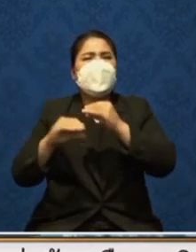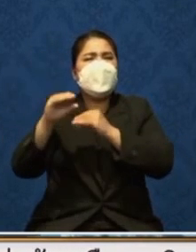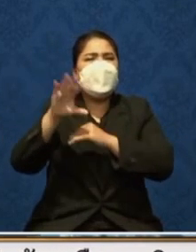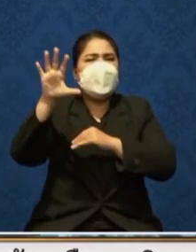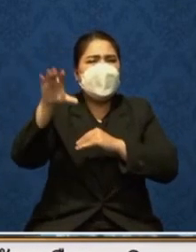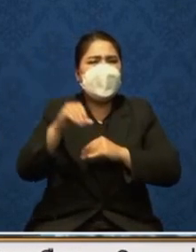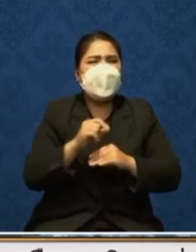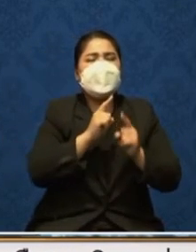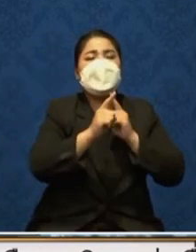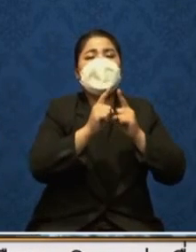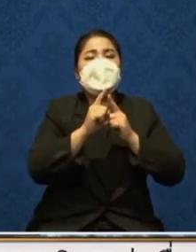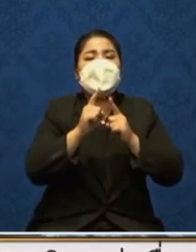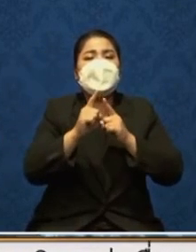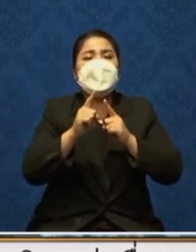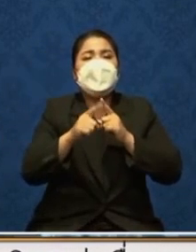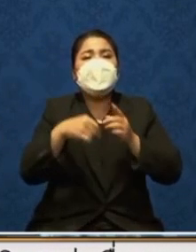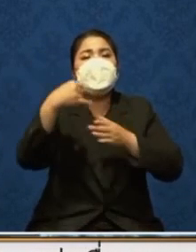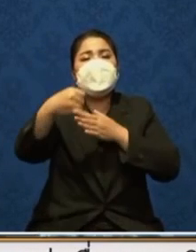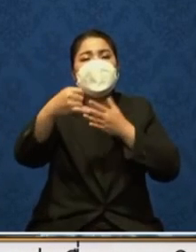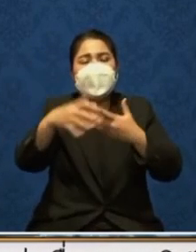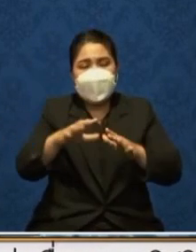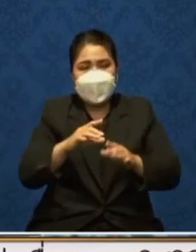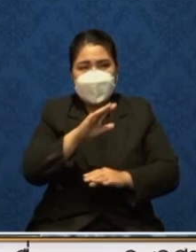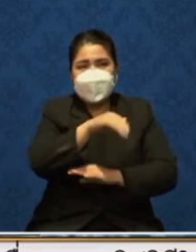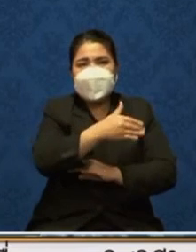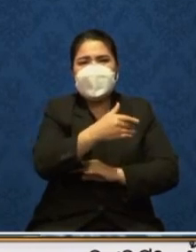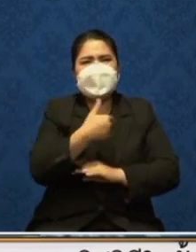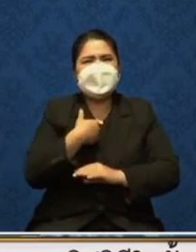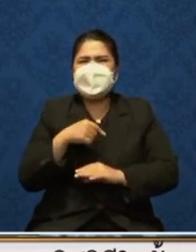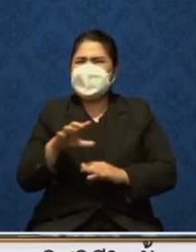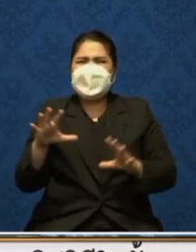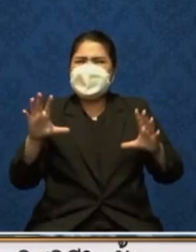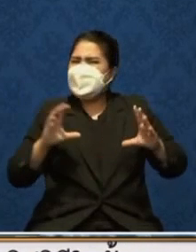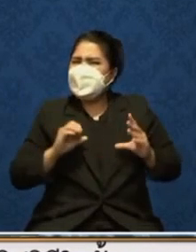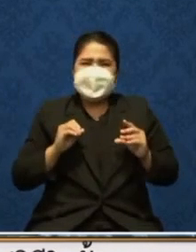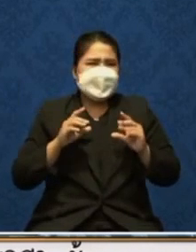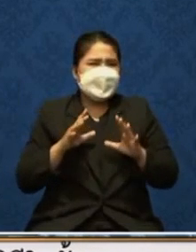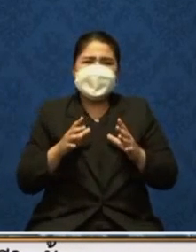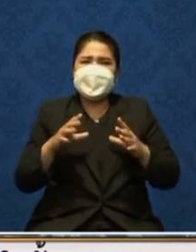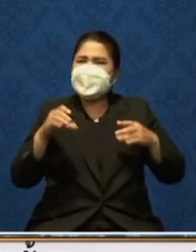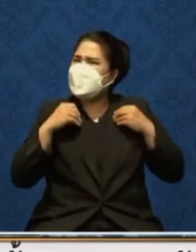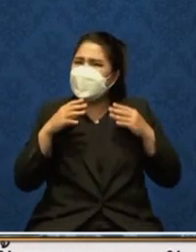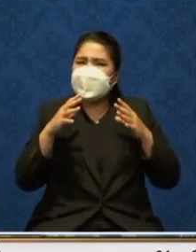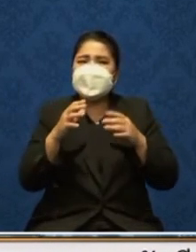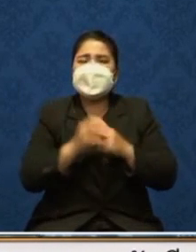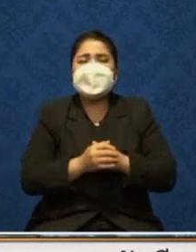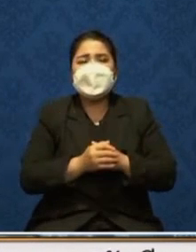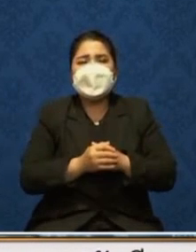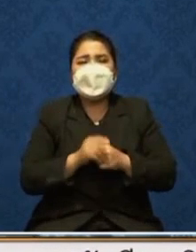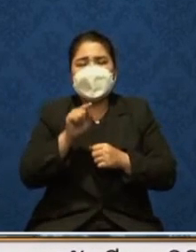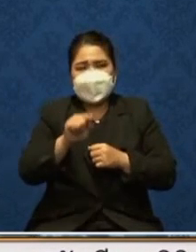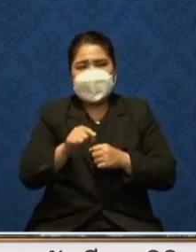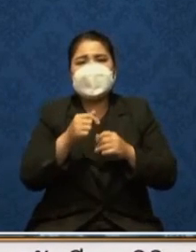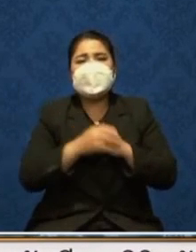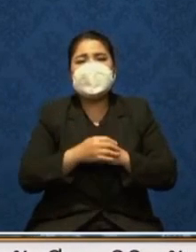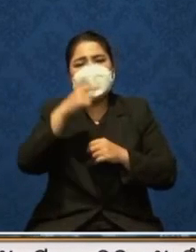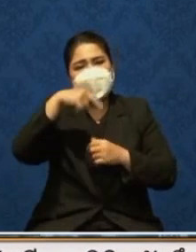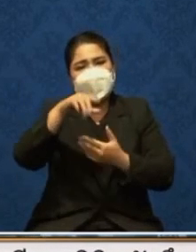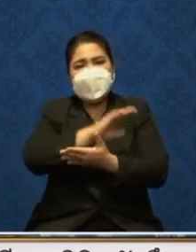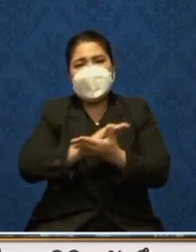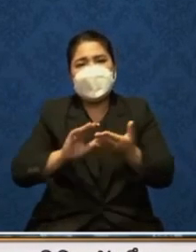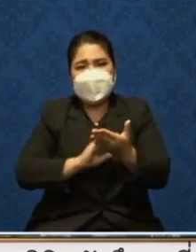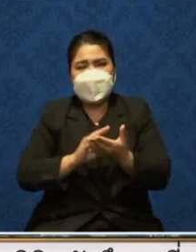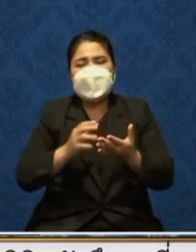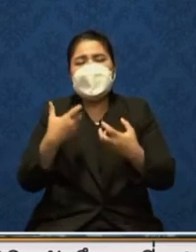Deal จบแล้วแล้็ได้ไปก่อนเรื่องนิยอมไมได้จๆคร ท่มาทานความเสียหายของประเทศครั้งใหญ่เลย